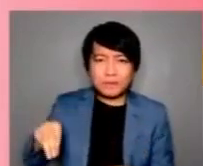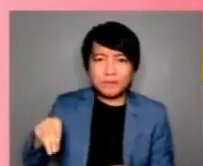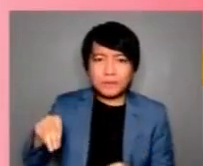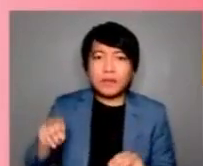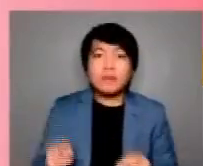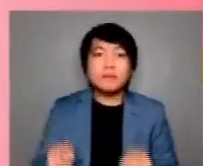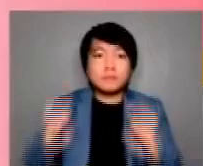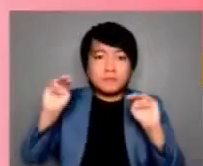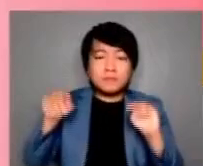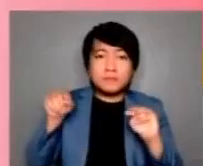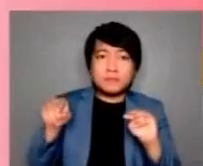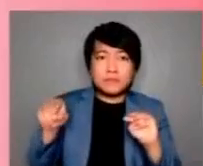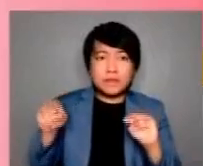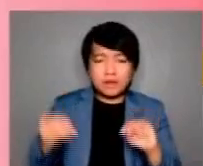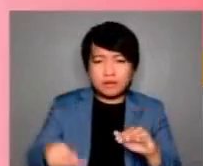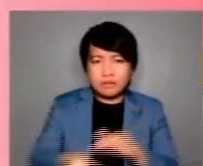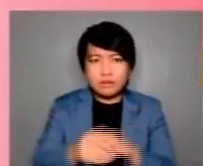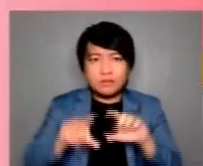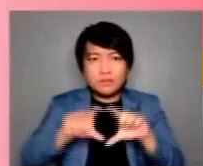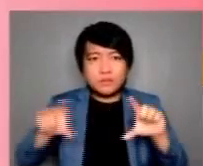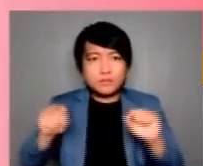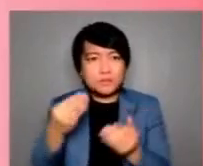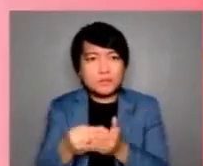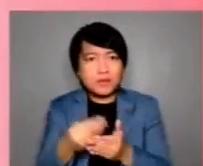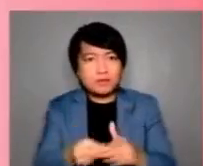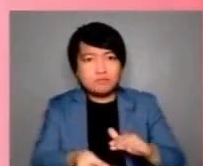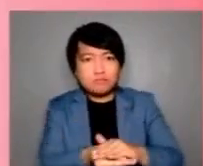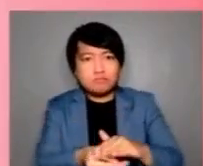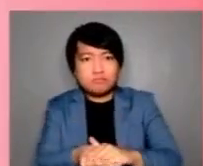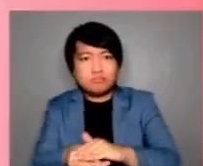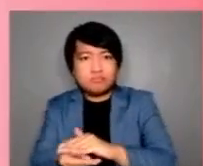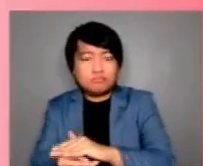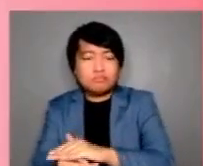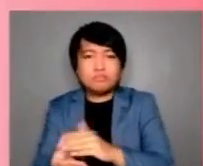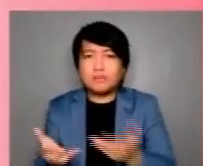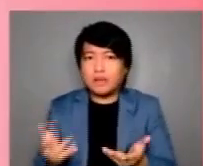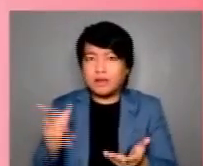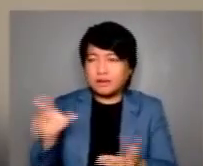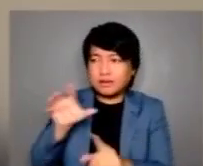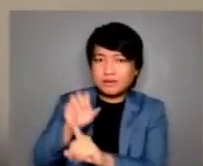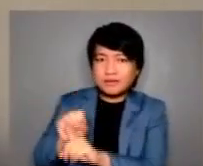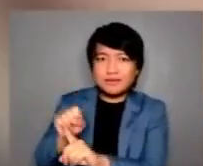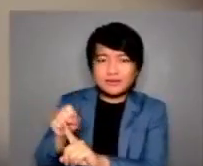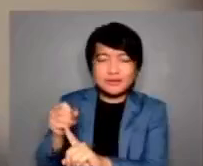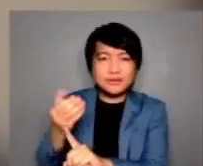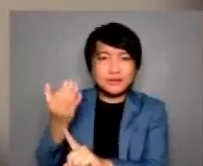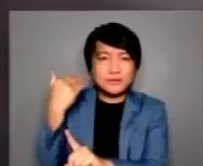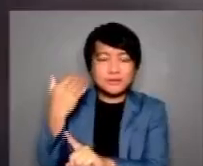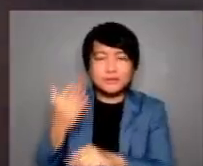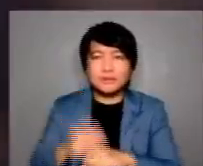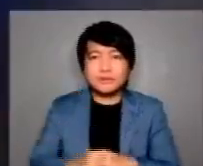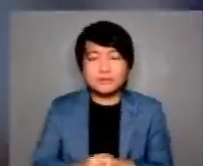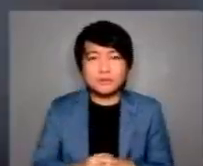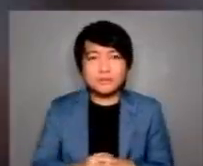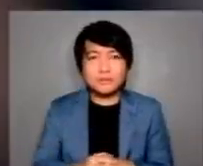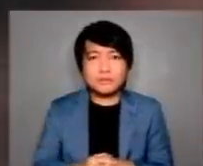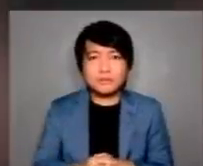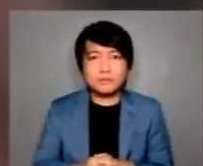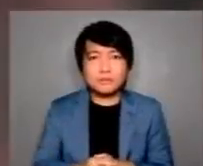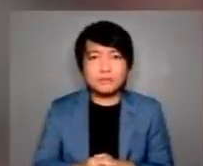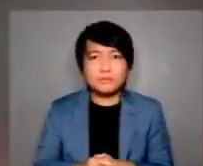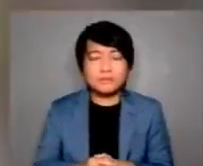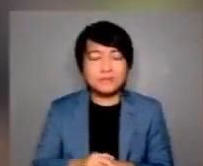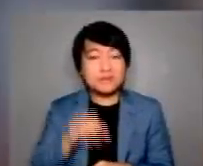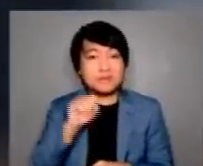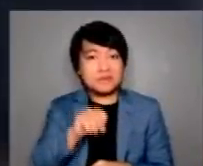palusot yata mga watch watcher daw o opo eh watcher watcher an kunyari sabi watchers training kumita na po yun mga nakaraang eleksyon So hindi na po namin